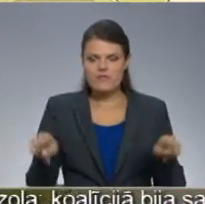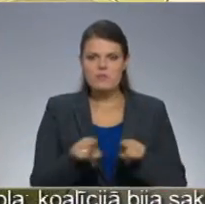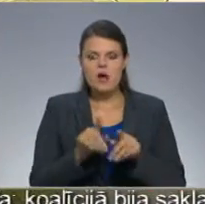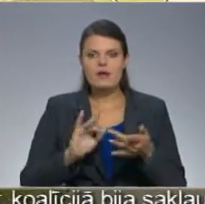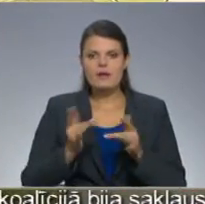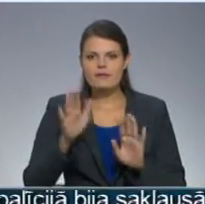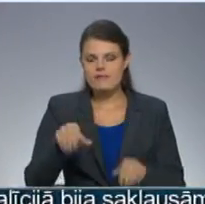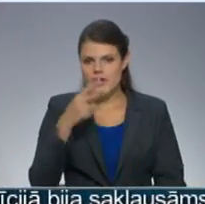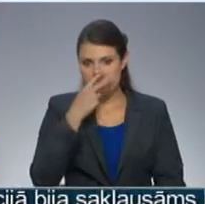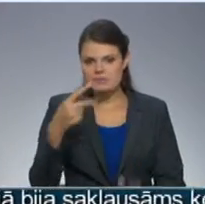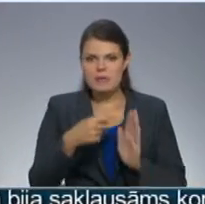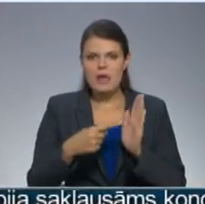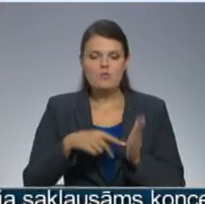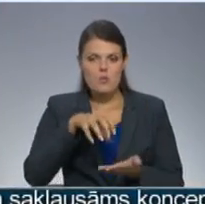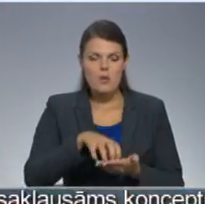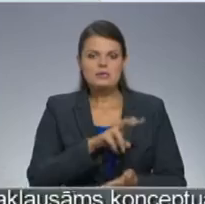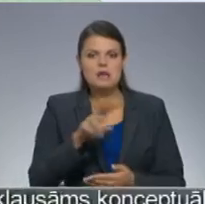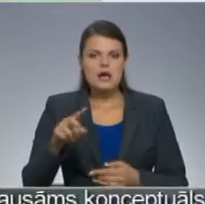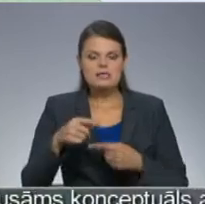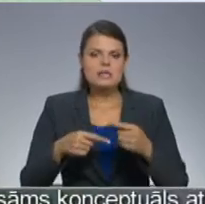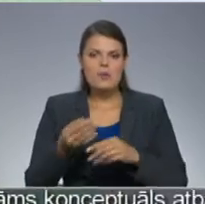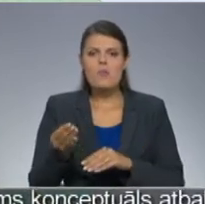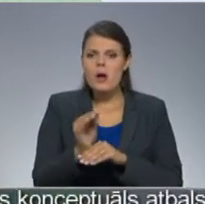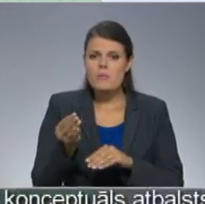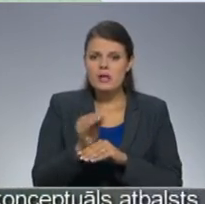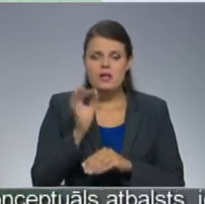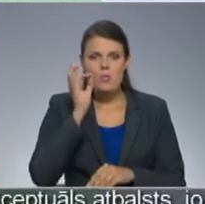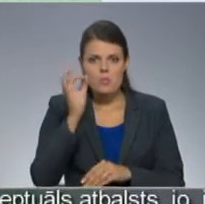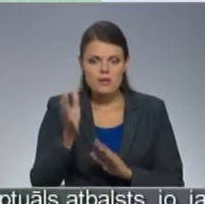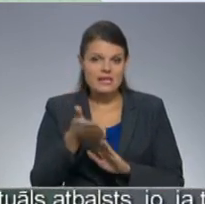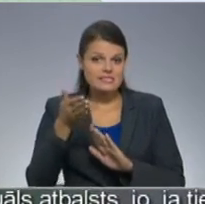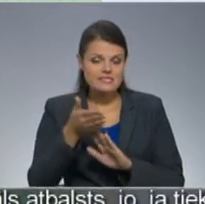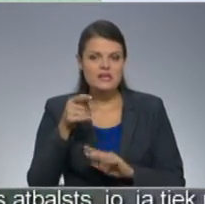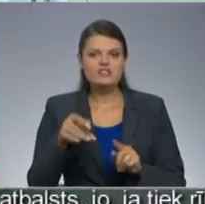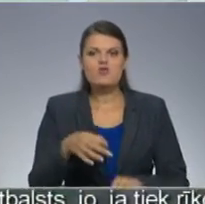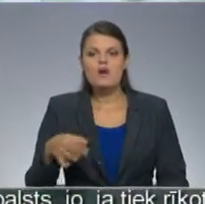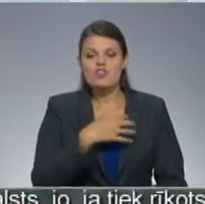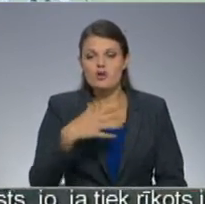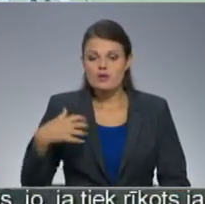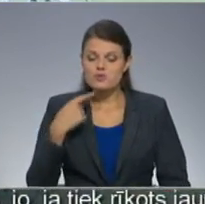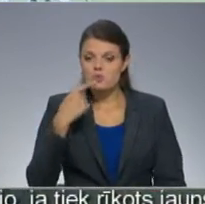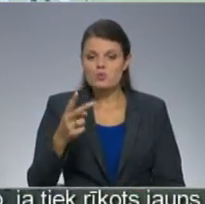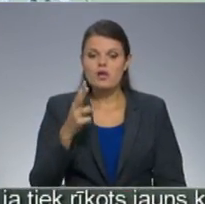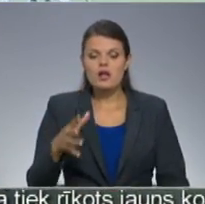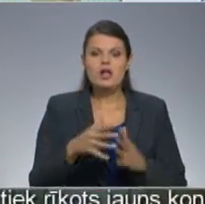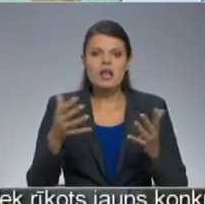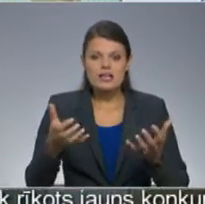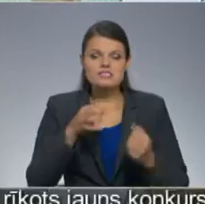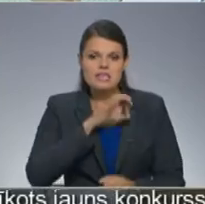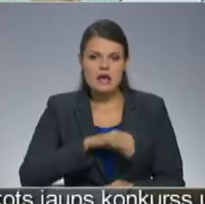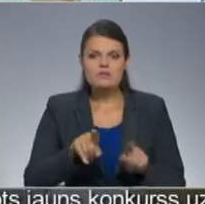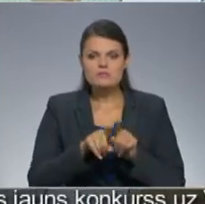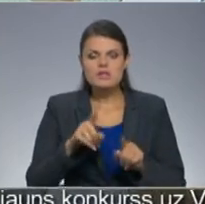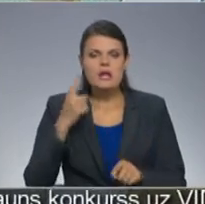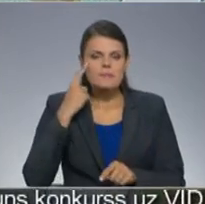pieejama arī elektroniski datubāzē, kas nepārtraukti tiek papildināta un precizēta. Priekuļu novada pašvaldībā norāda liels ieguvums, ka apzināts